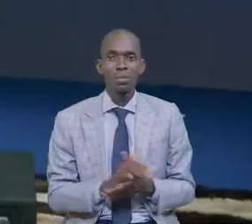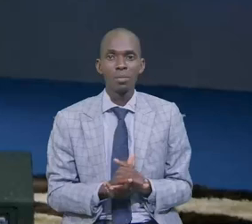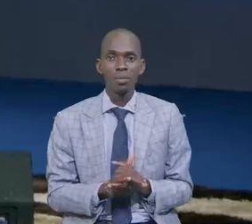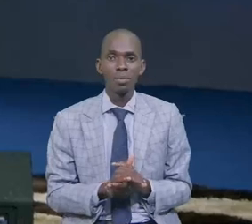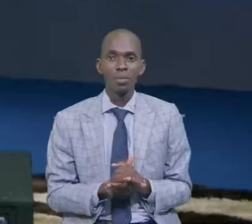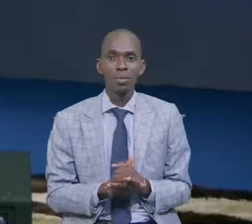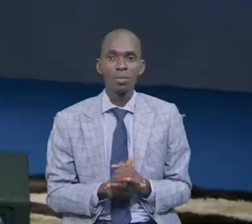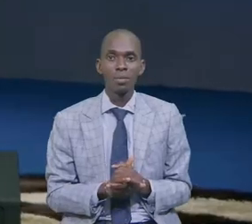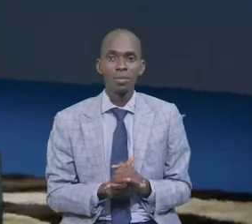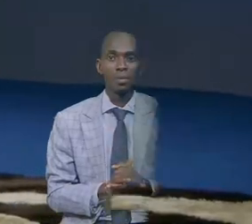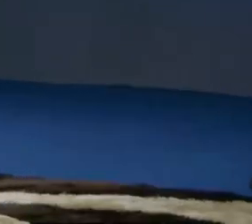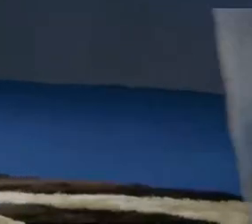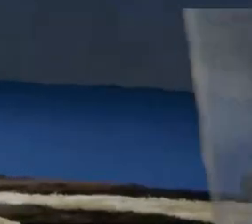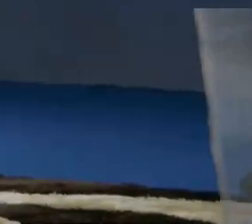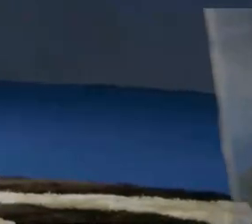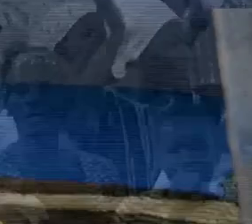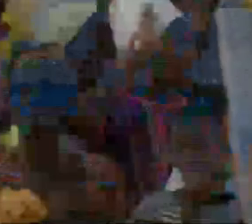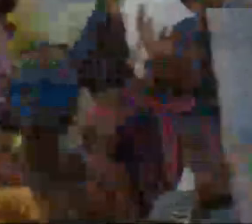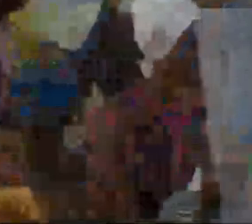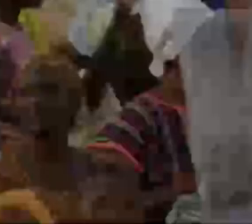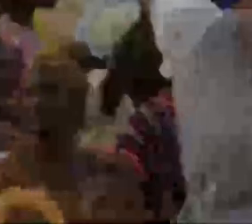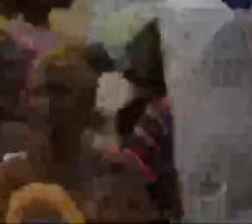Tout le monde, gloire à Dieu.